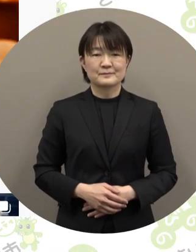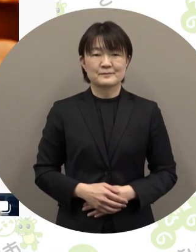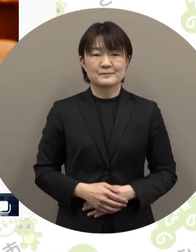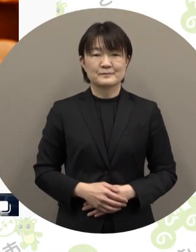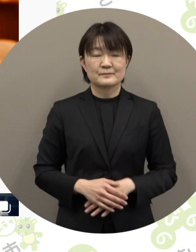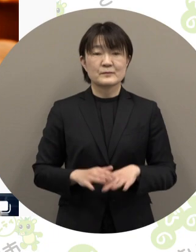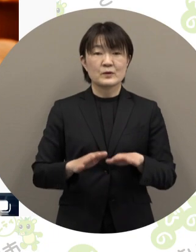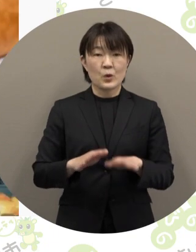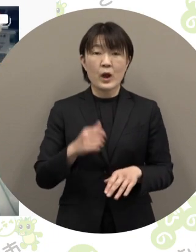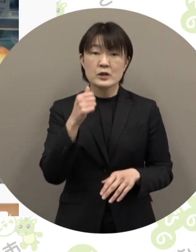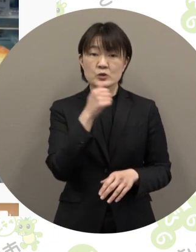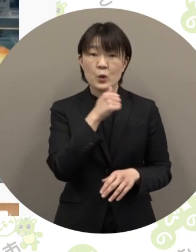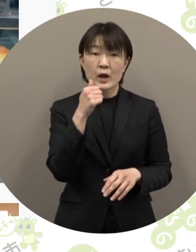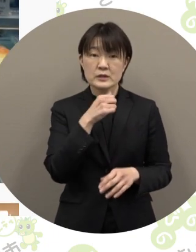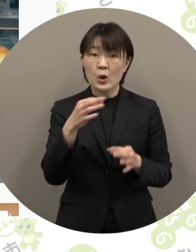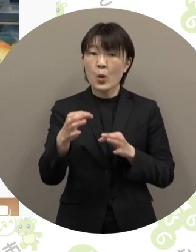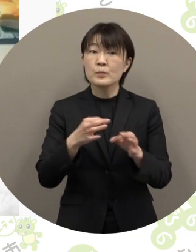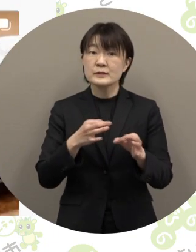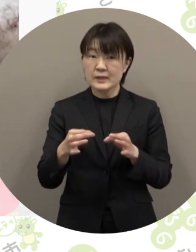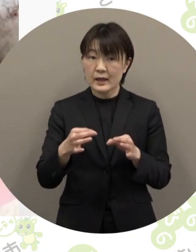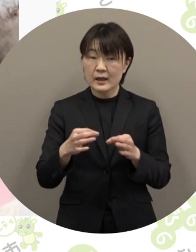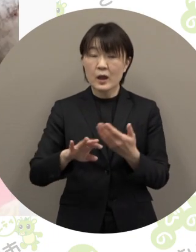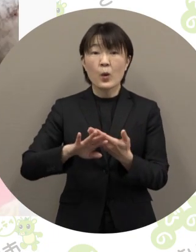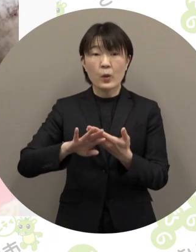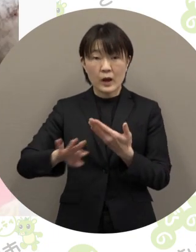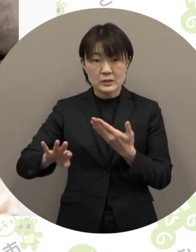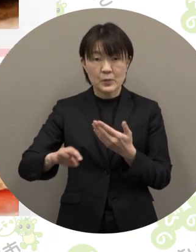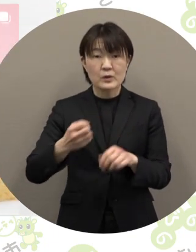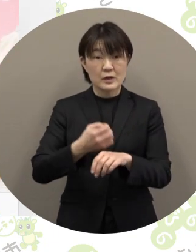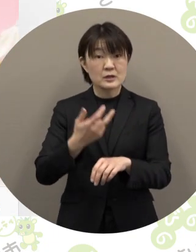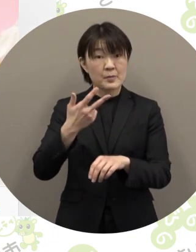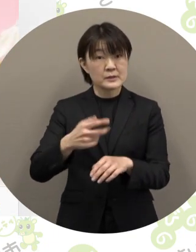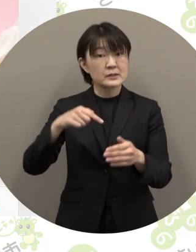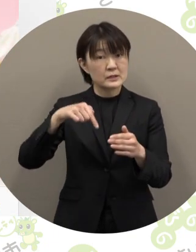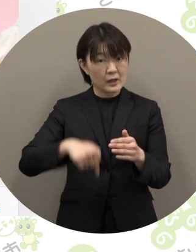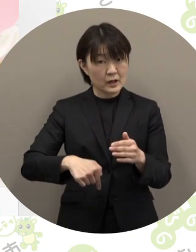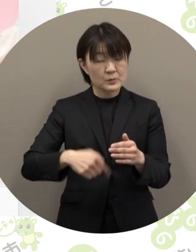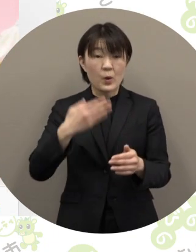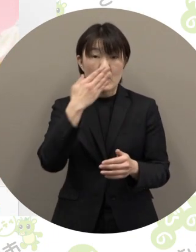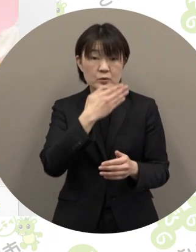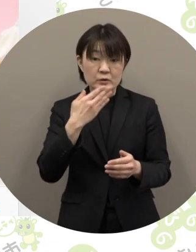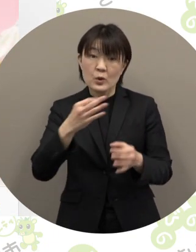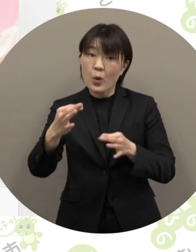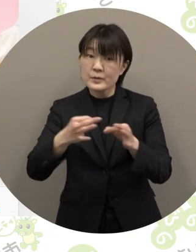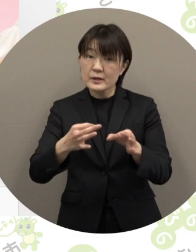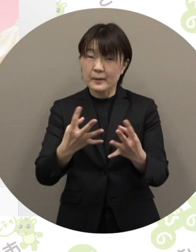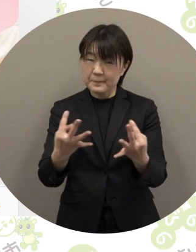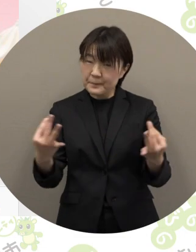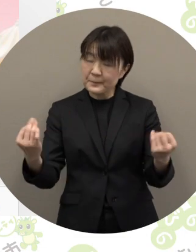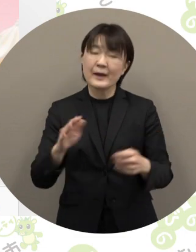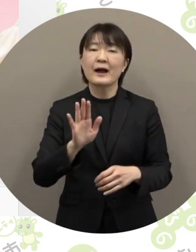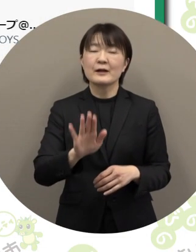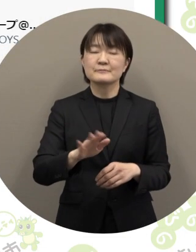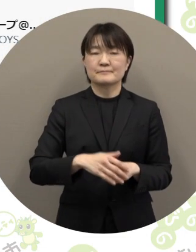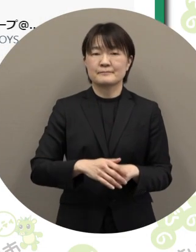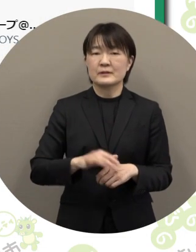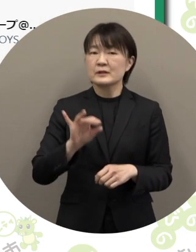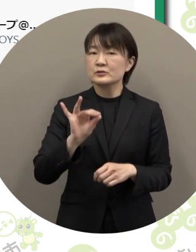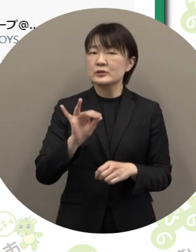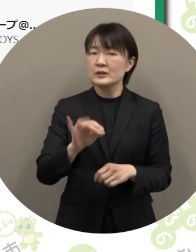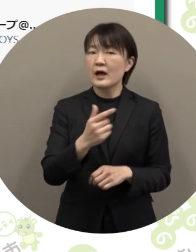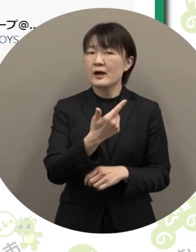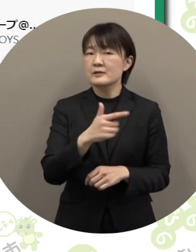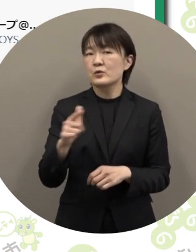今回紹介した埼玉スイーツの他にも市内にはたくさんの埼玉スイーツがあります。インスタグラムやツイッターな